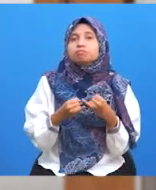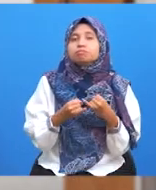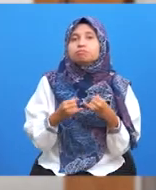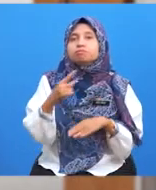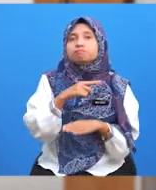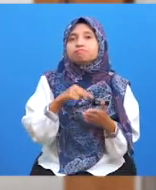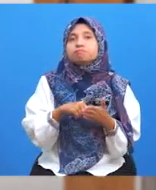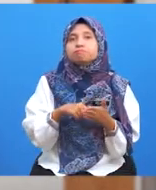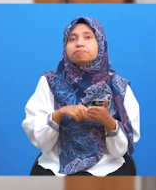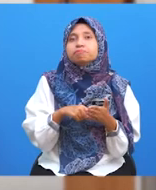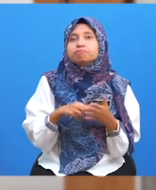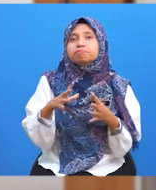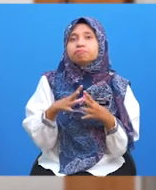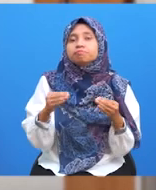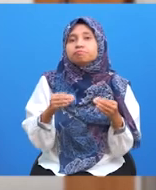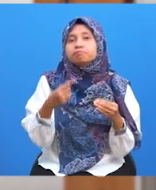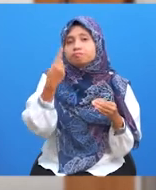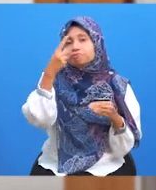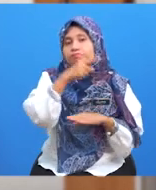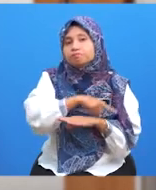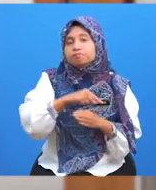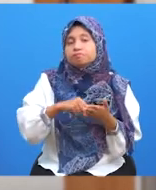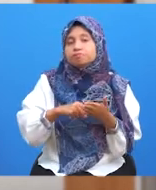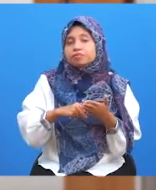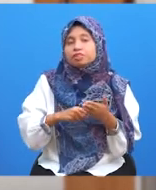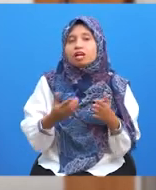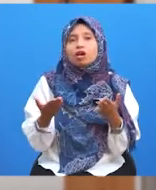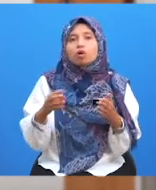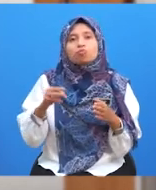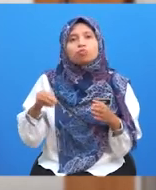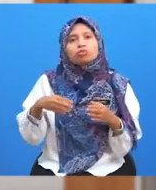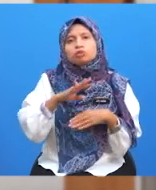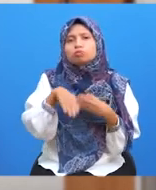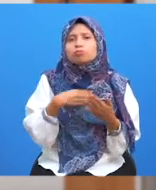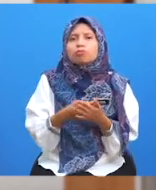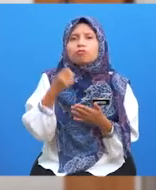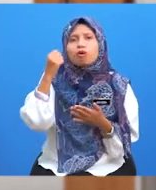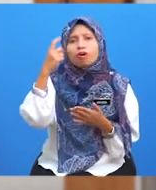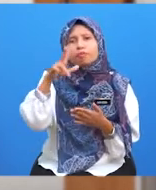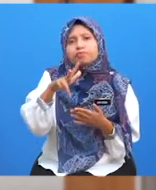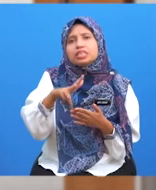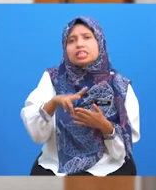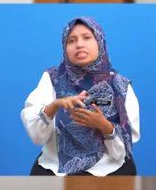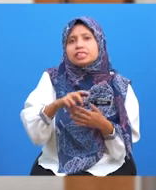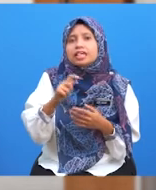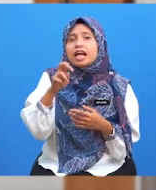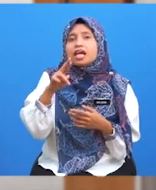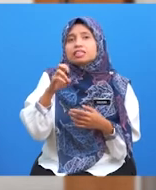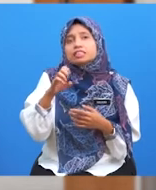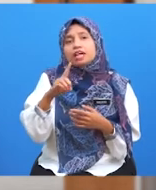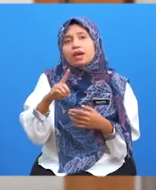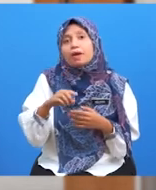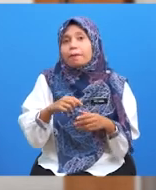paket tamatlah episode untuk kali ini saya berharap murid-murid semua dapat memahami di stream penjagaan yang